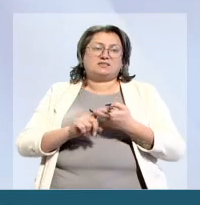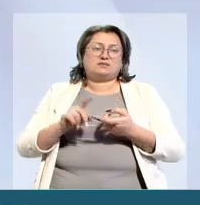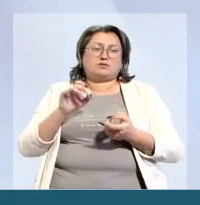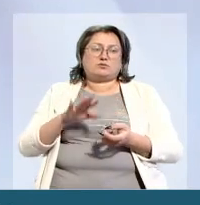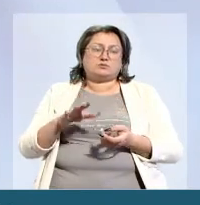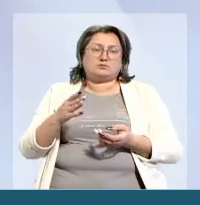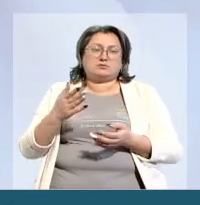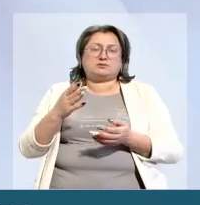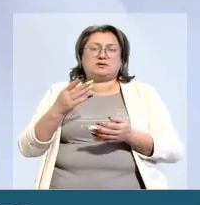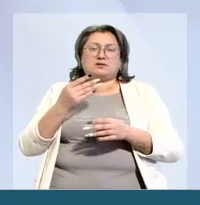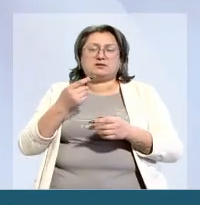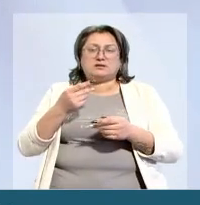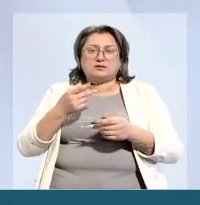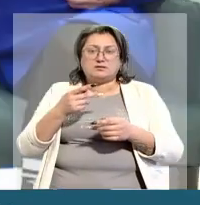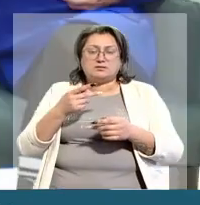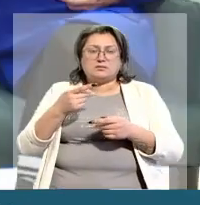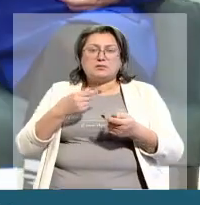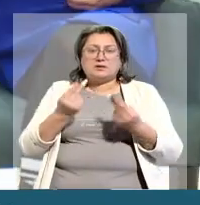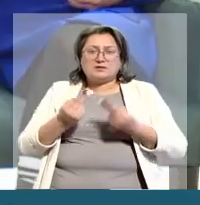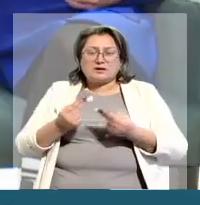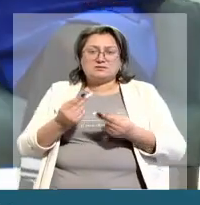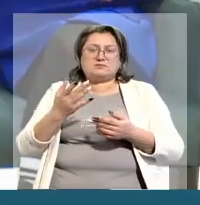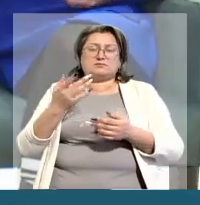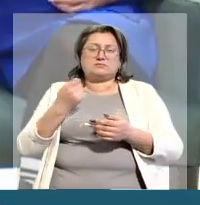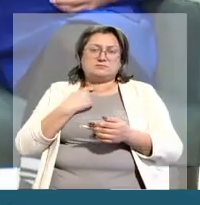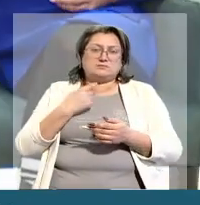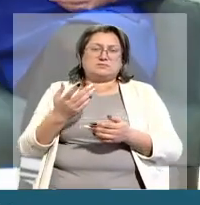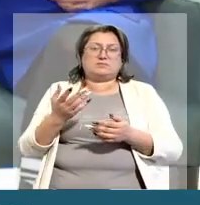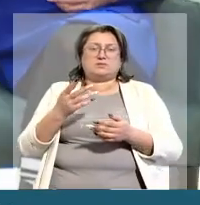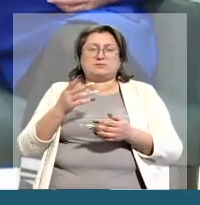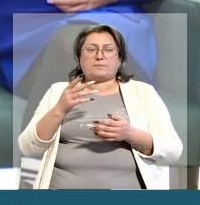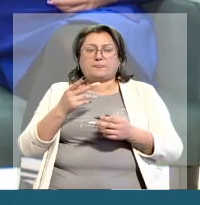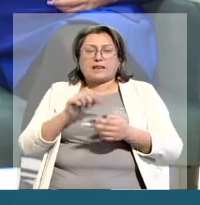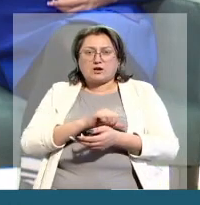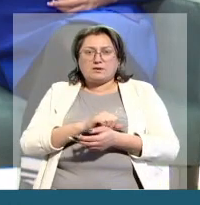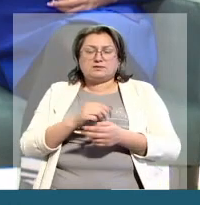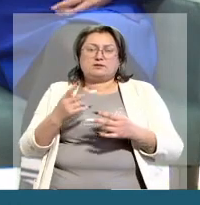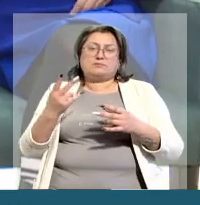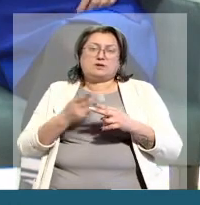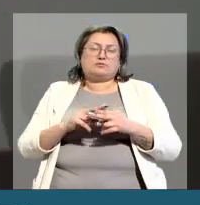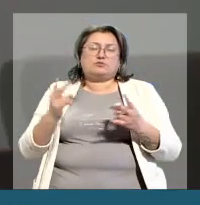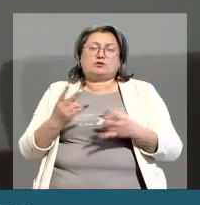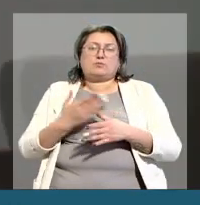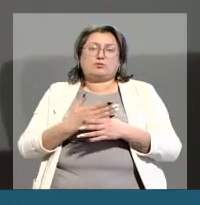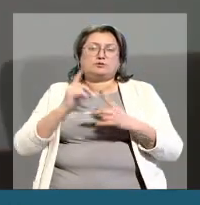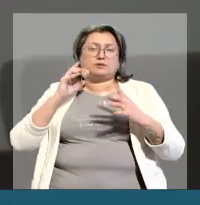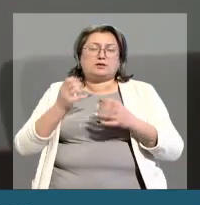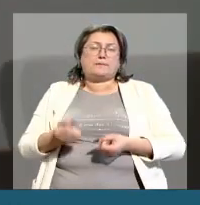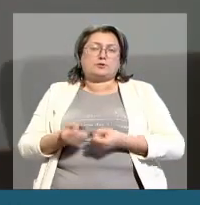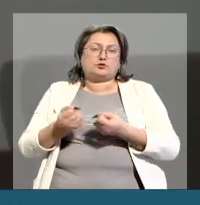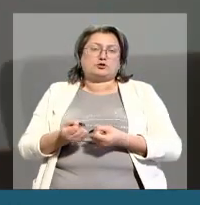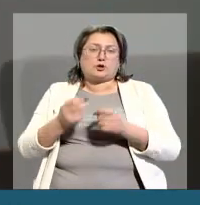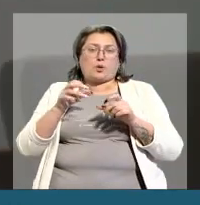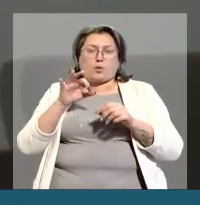адам жалғыз өзі жеңе алмайды. Мамандардың көмегі қажет. Психологиялық қолдау әсіресе маңызды. Орталықта жеке жұмыс, топтық сабақтар және